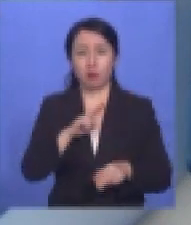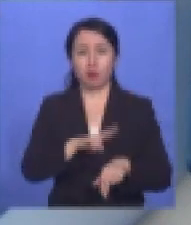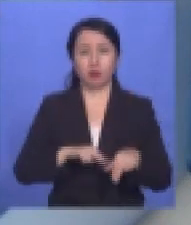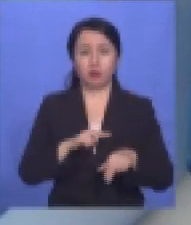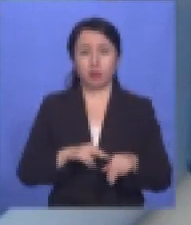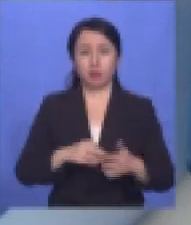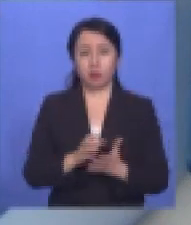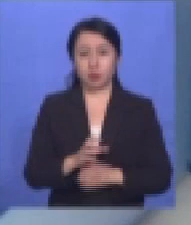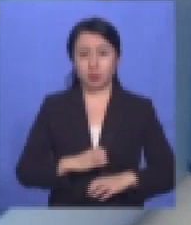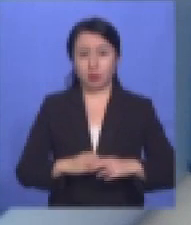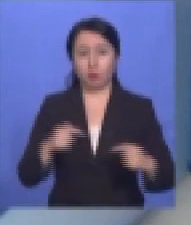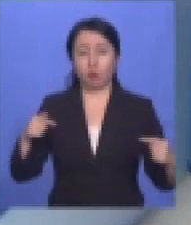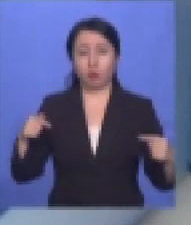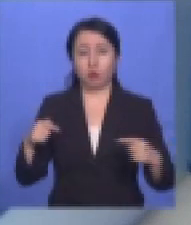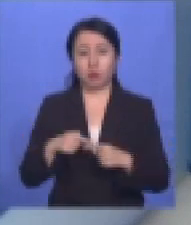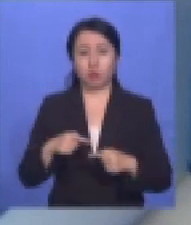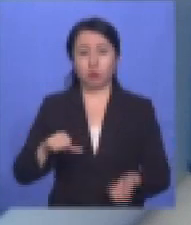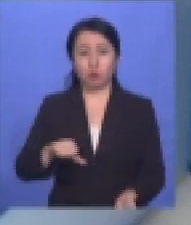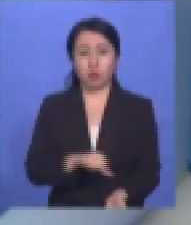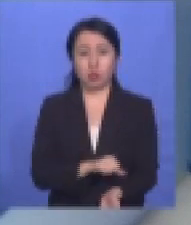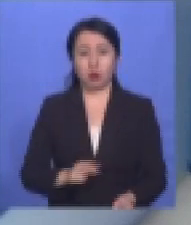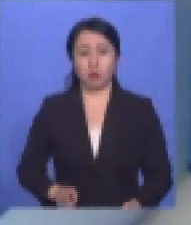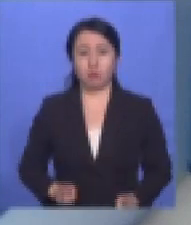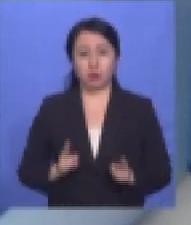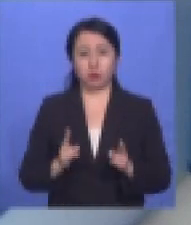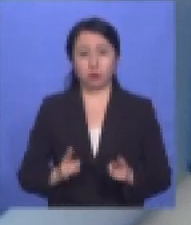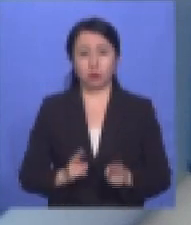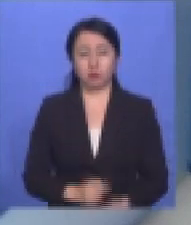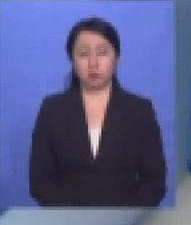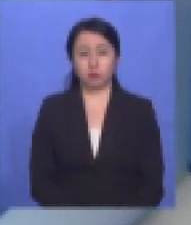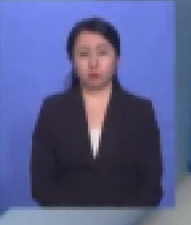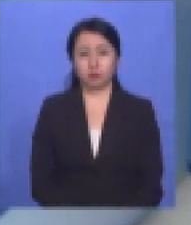показал оперативник из подразделения по противодействию наркопреступности